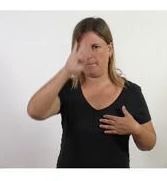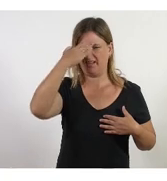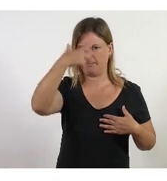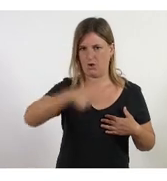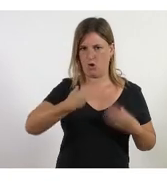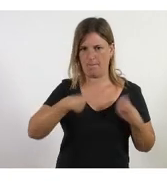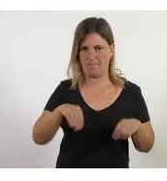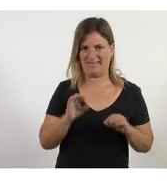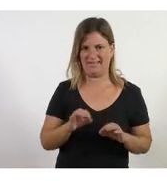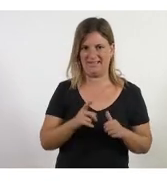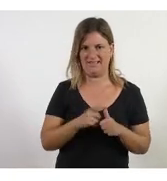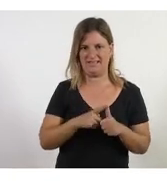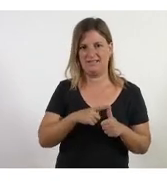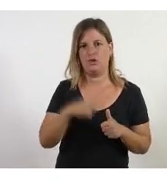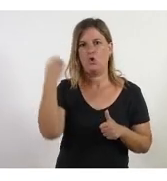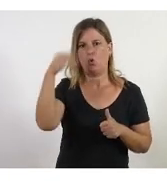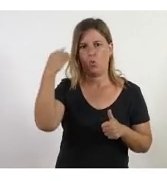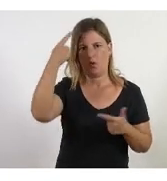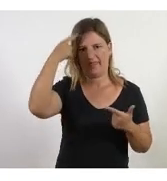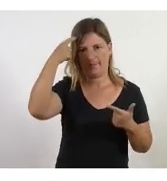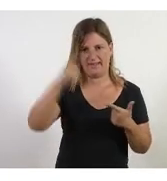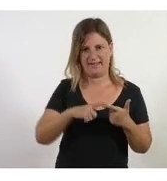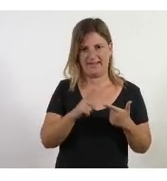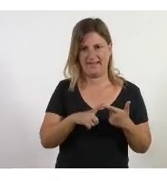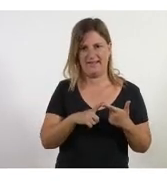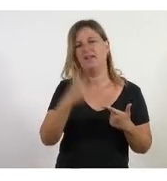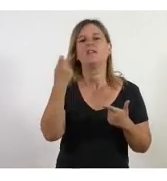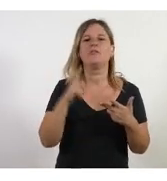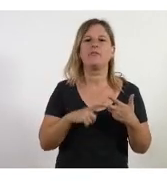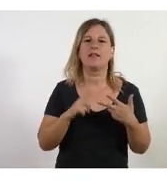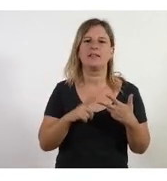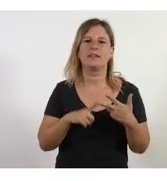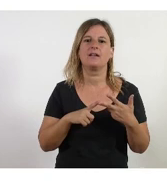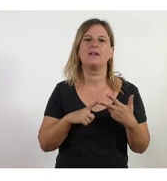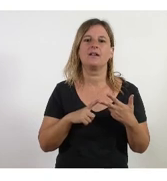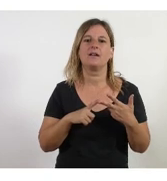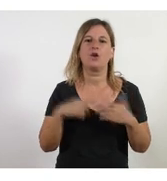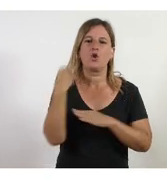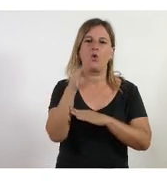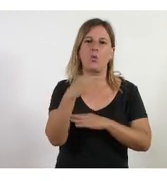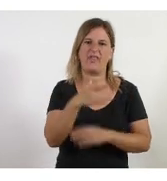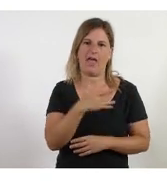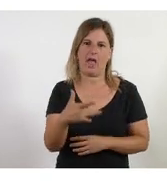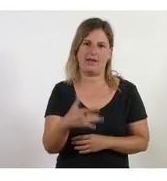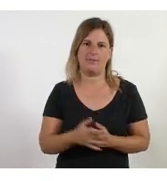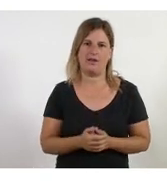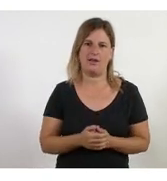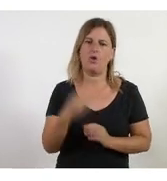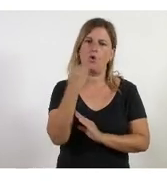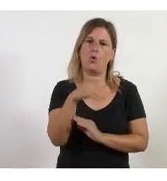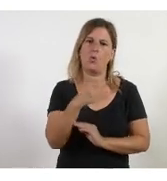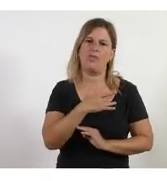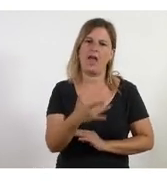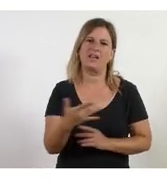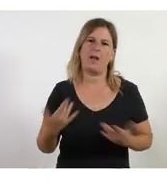cuida el teu cos, cuida la teva ment i em queda una altra, que és cuida la teva ànima. Com es cuida